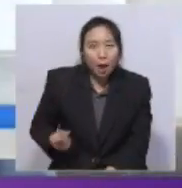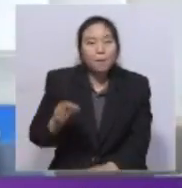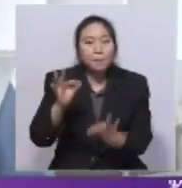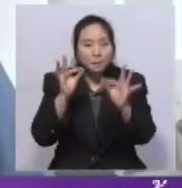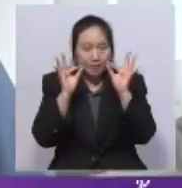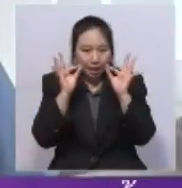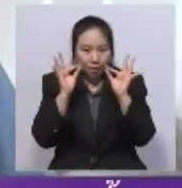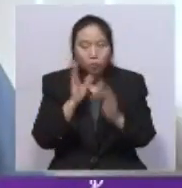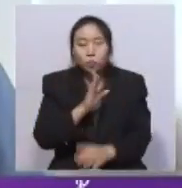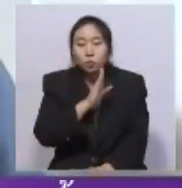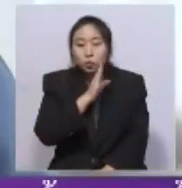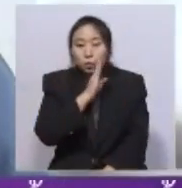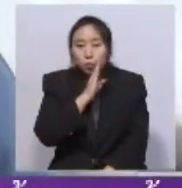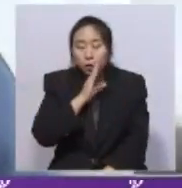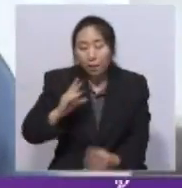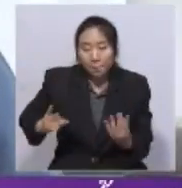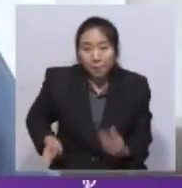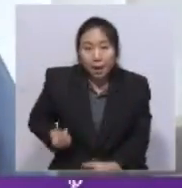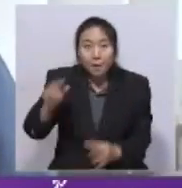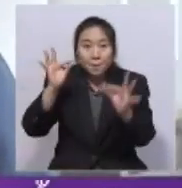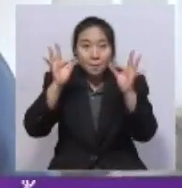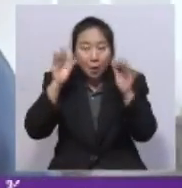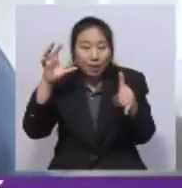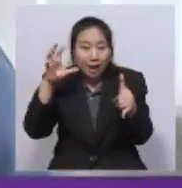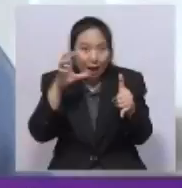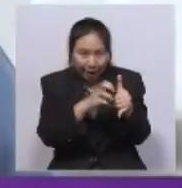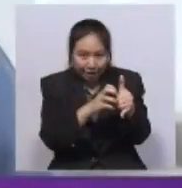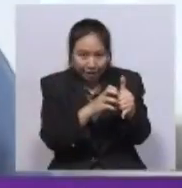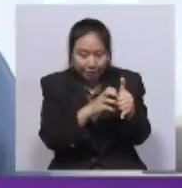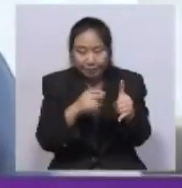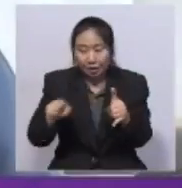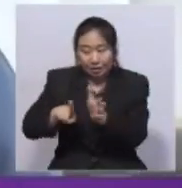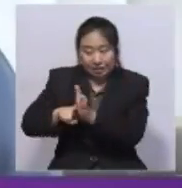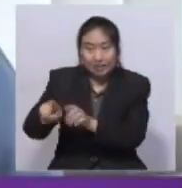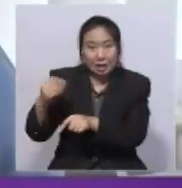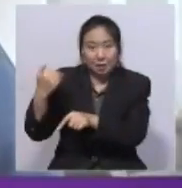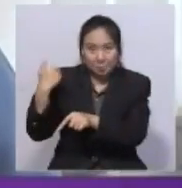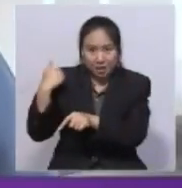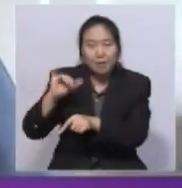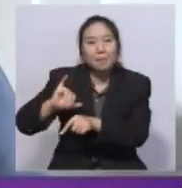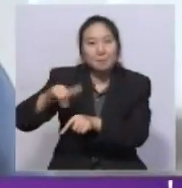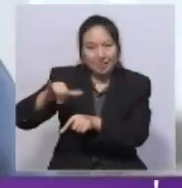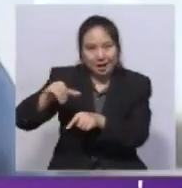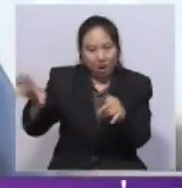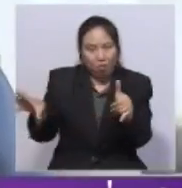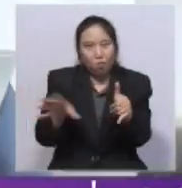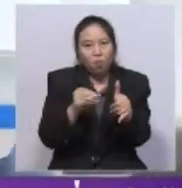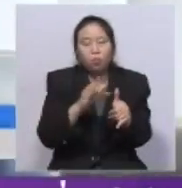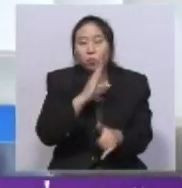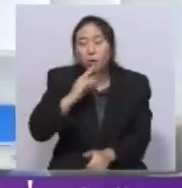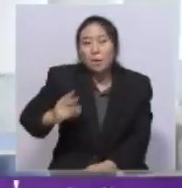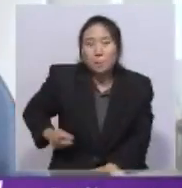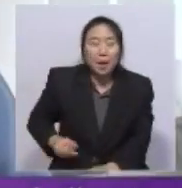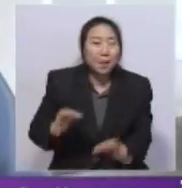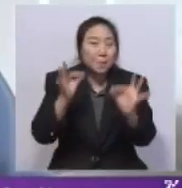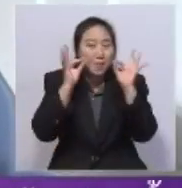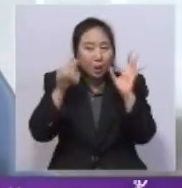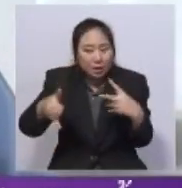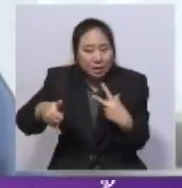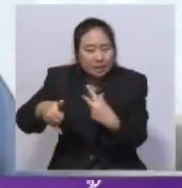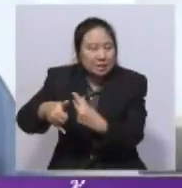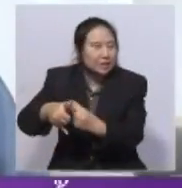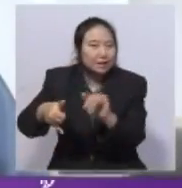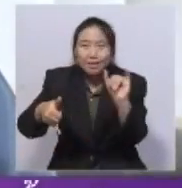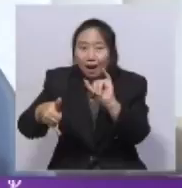ครับซึ่งถ้าเราโดนหมากับแมวกัดเนี่ยเราจะมีเชื้ออยู่เนี่ยเราก็จะมีโอกาสที่เสี่ยงโดยเฉพาะถ้าหมากับแมวเองยังไม่ได้รับการฉีดวั